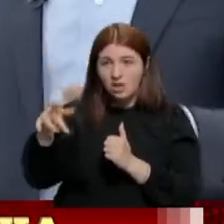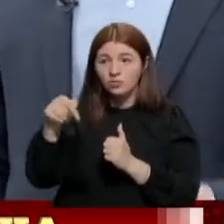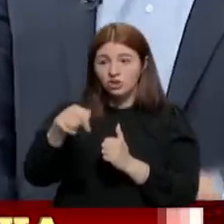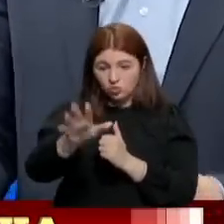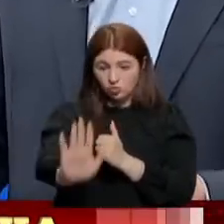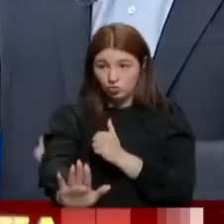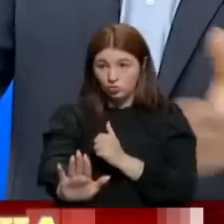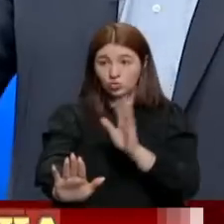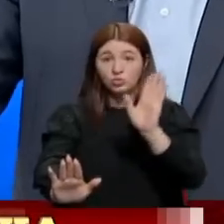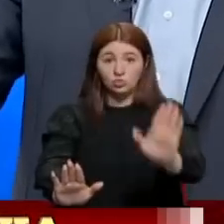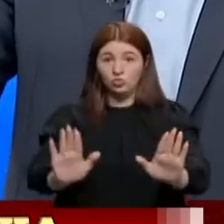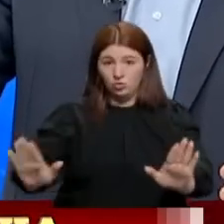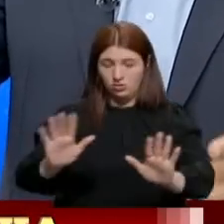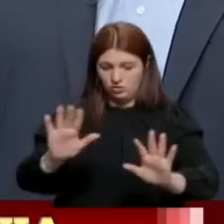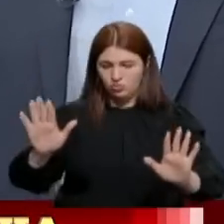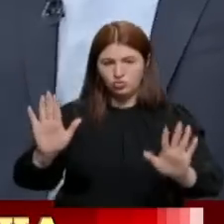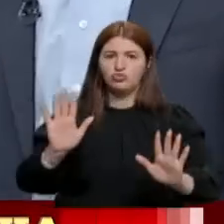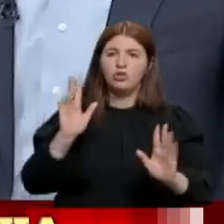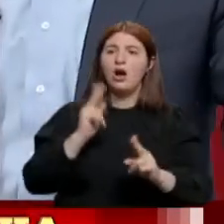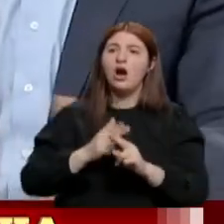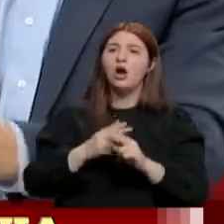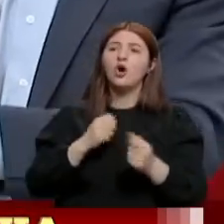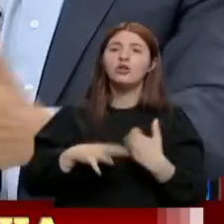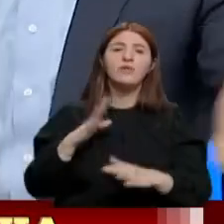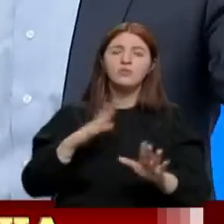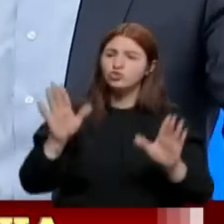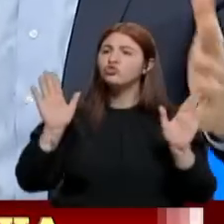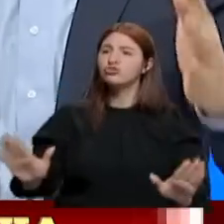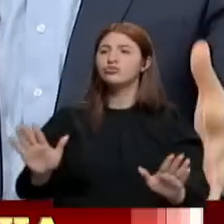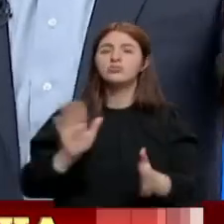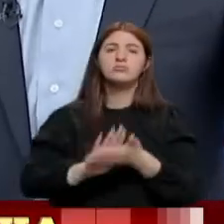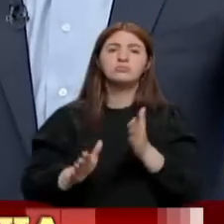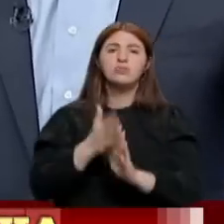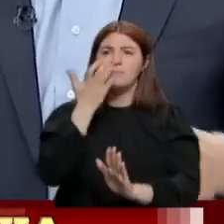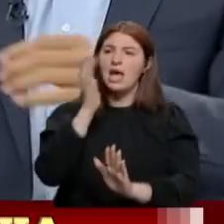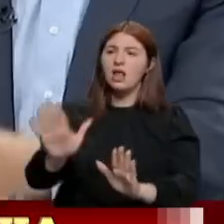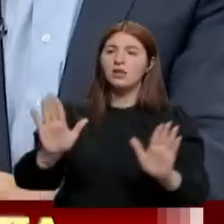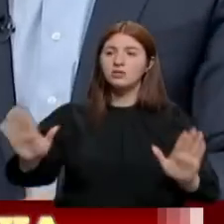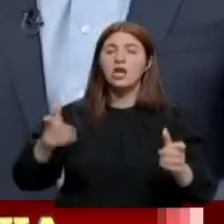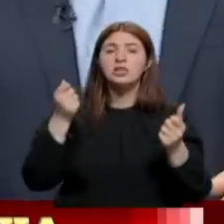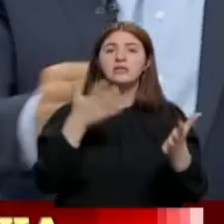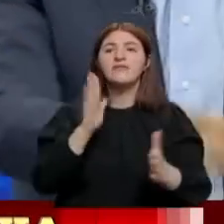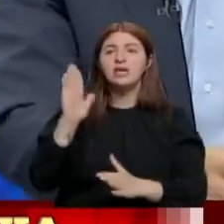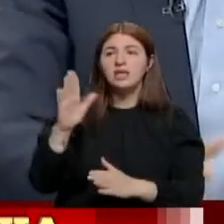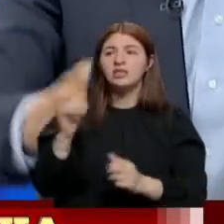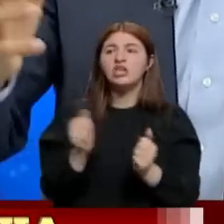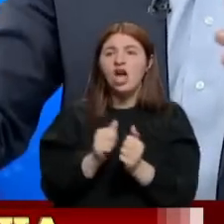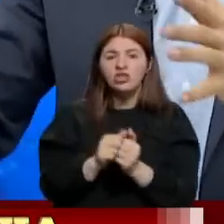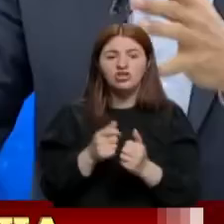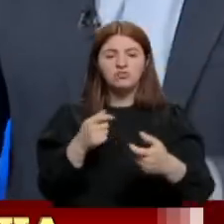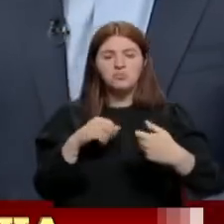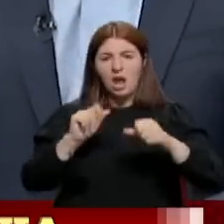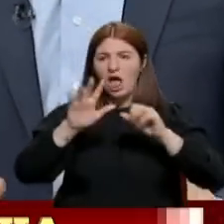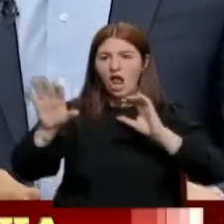şimdi durdururuz milletin vekilleri olarak. Ya olağanüstü bir durum var. Bunları durduruyoruz, donduruyoruz deriz. İsrafa giden, yandaşa giden